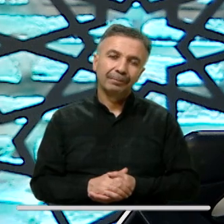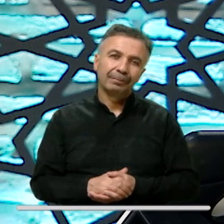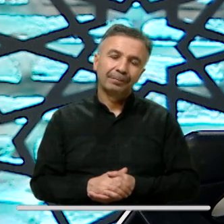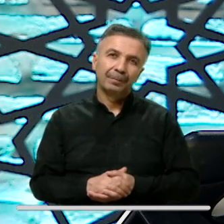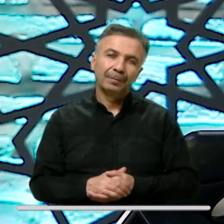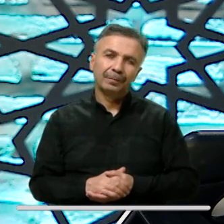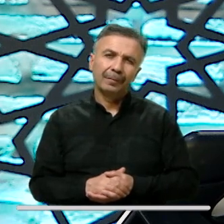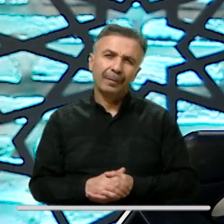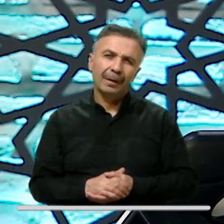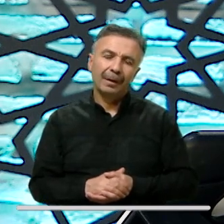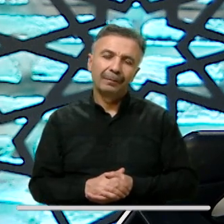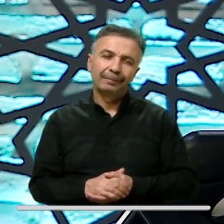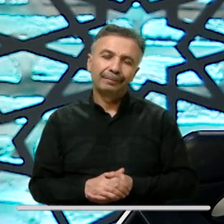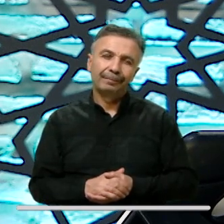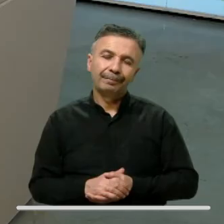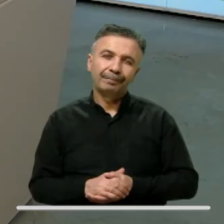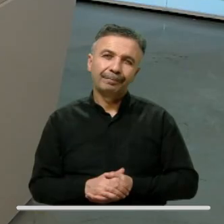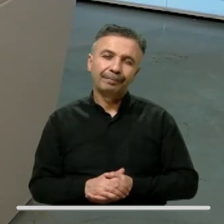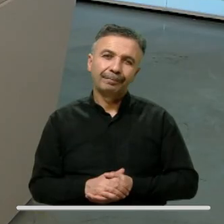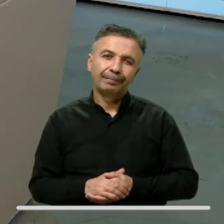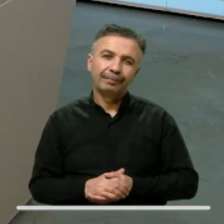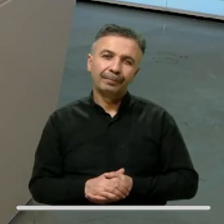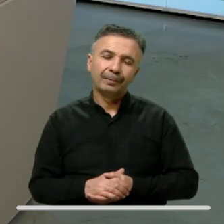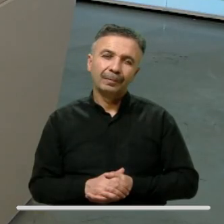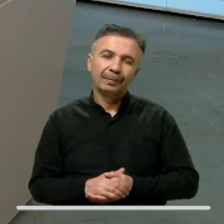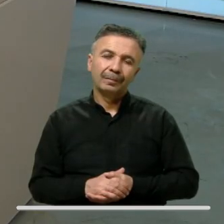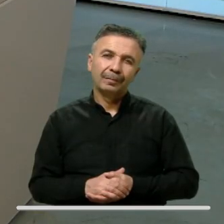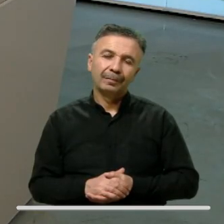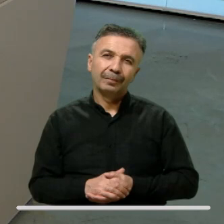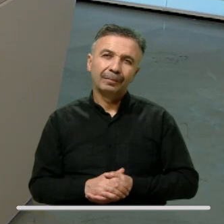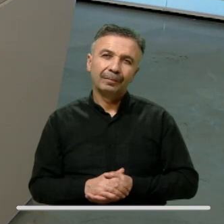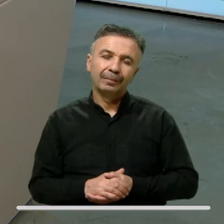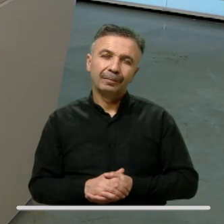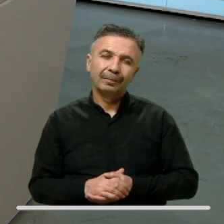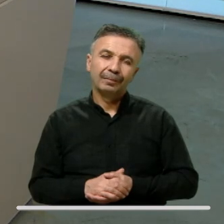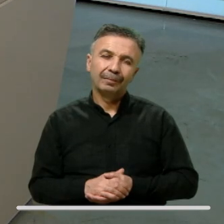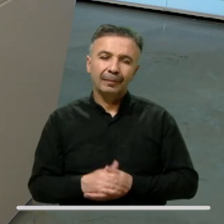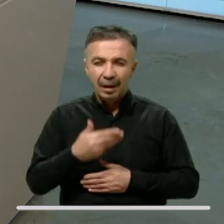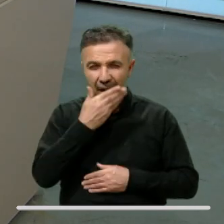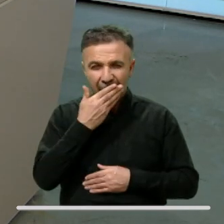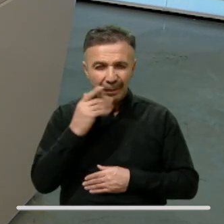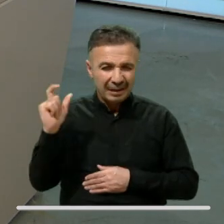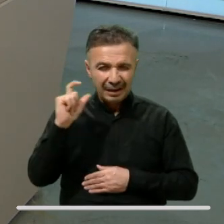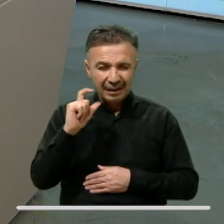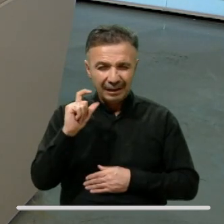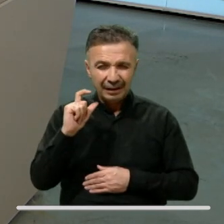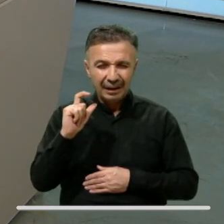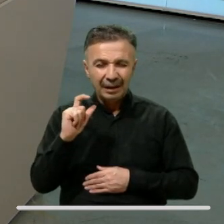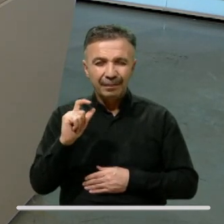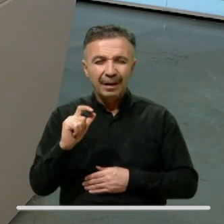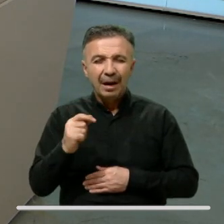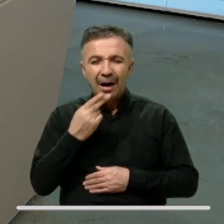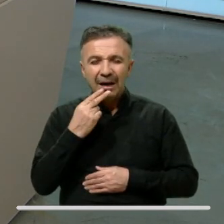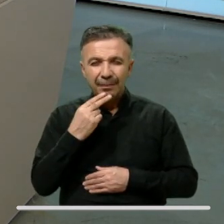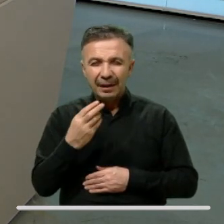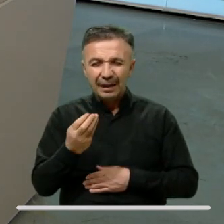dua bekleriz. Hayırlı akşamlarınız olsun. İkinci sorusundan başlayalım mı hocam? Başlayalım. Ramazan'da yemeğin tuzuna bakmak hanımefendiler